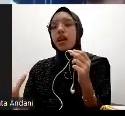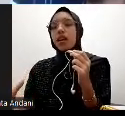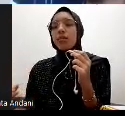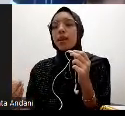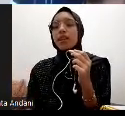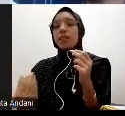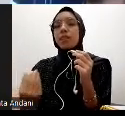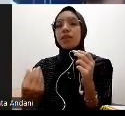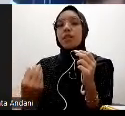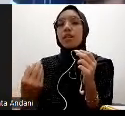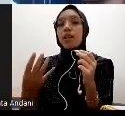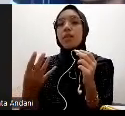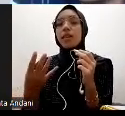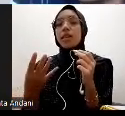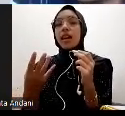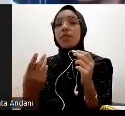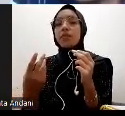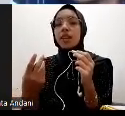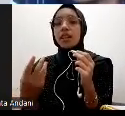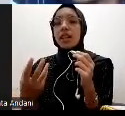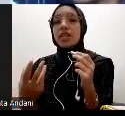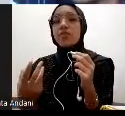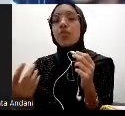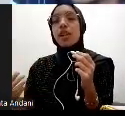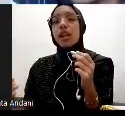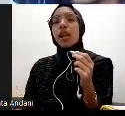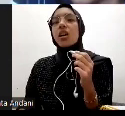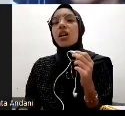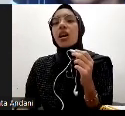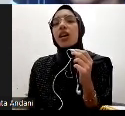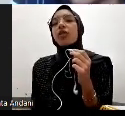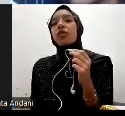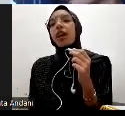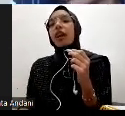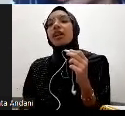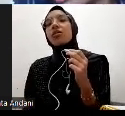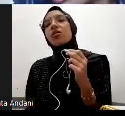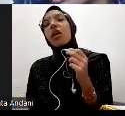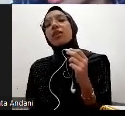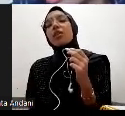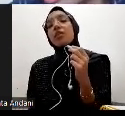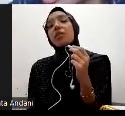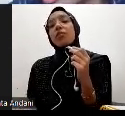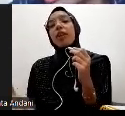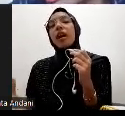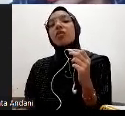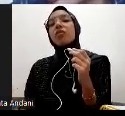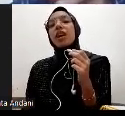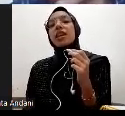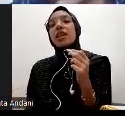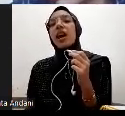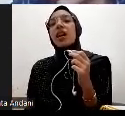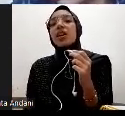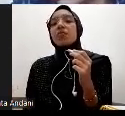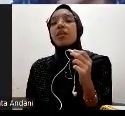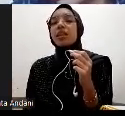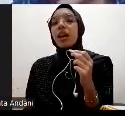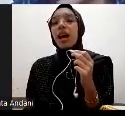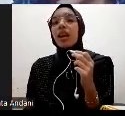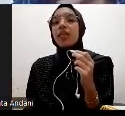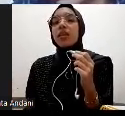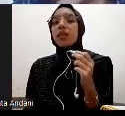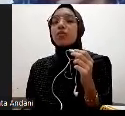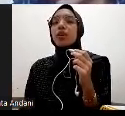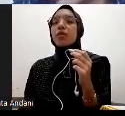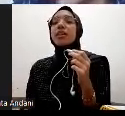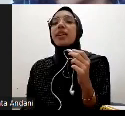seolah-olah bagi yang terkena Smombi ini, handphone mereka itu atau smartphone mereka itu terasa